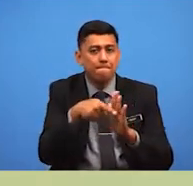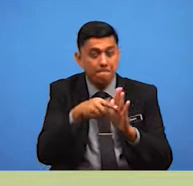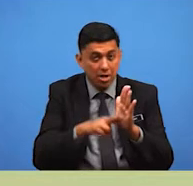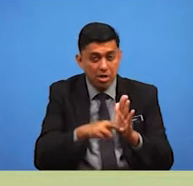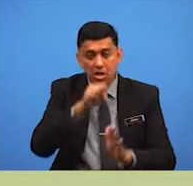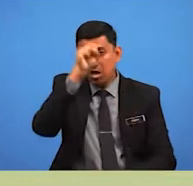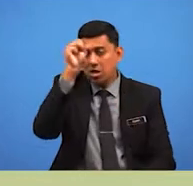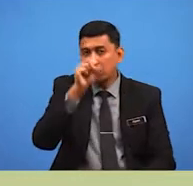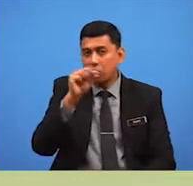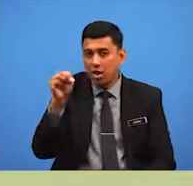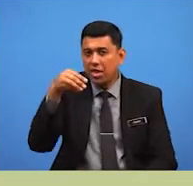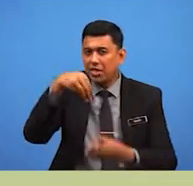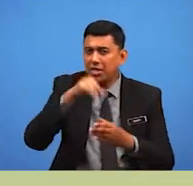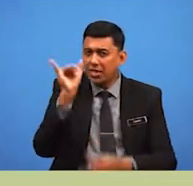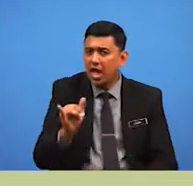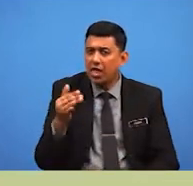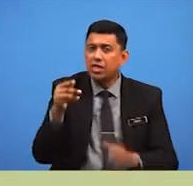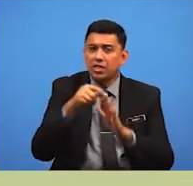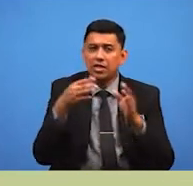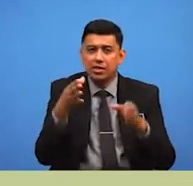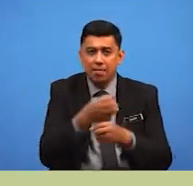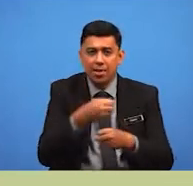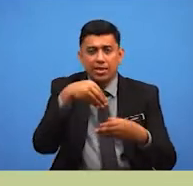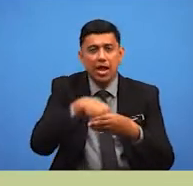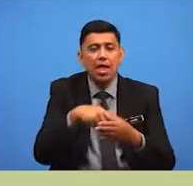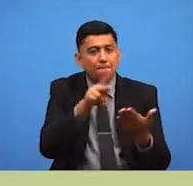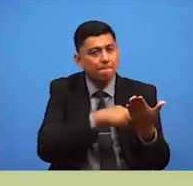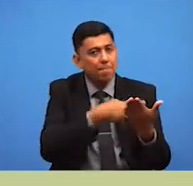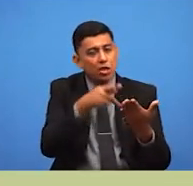yang terdapat dalam pantun ini.